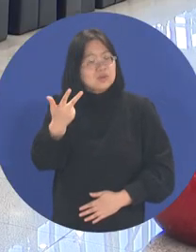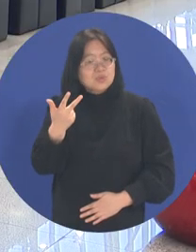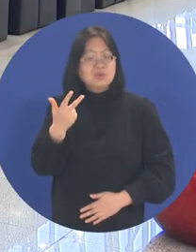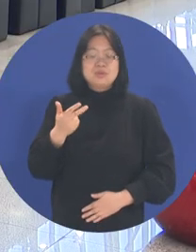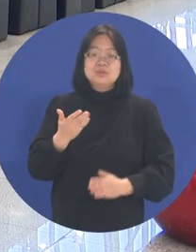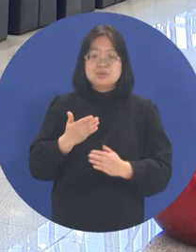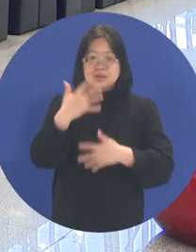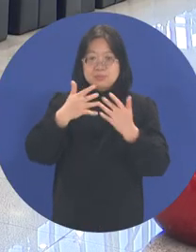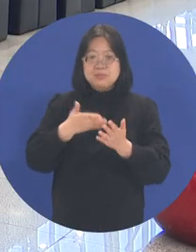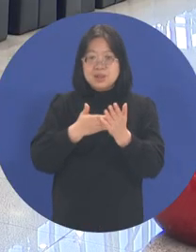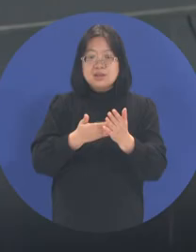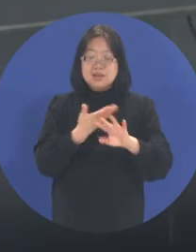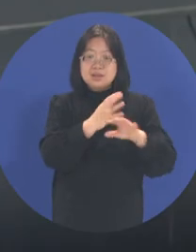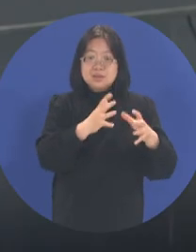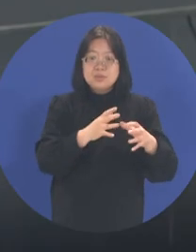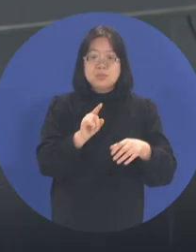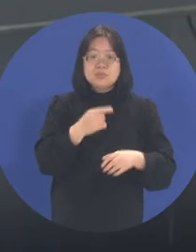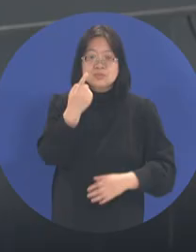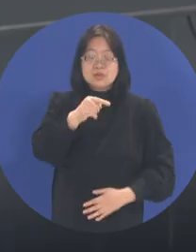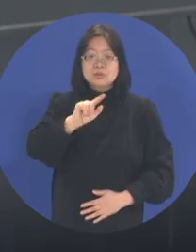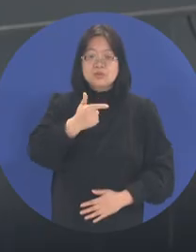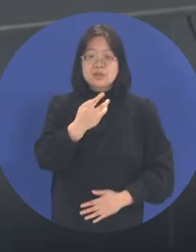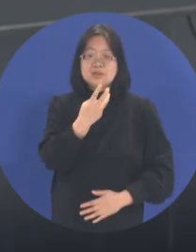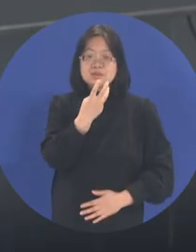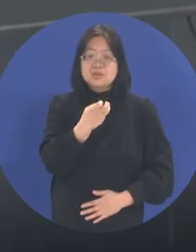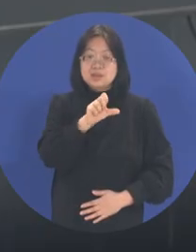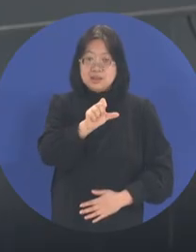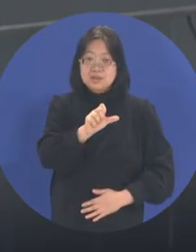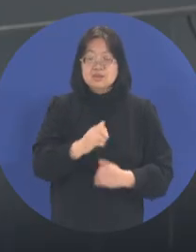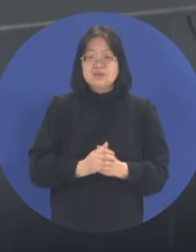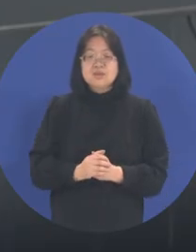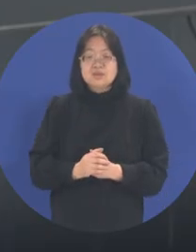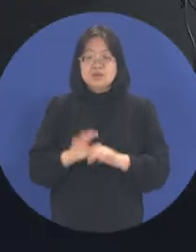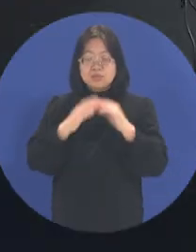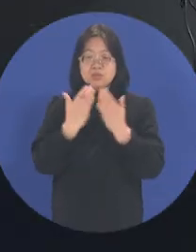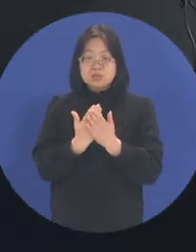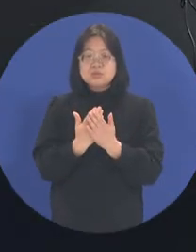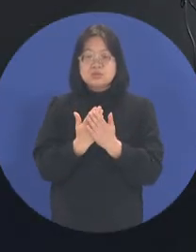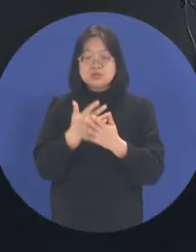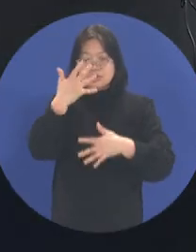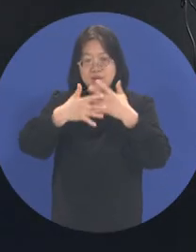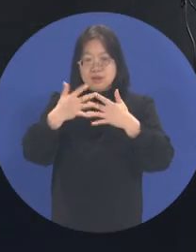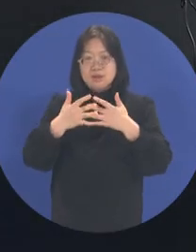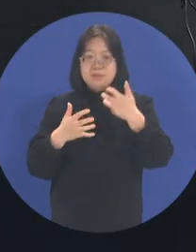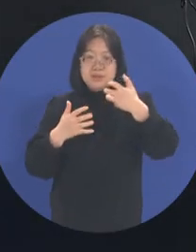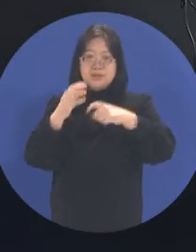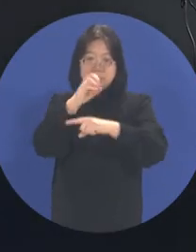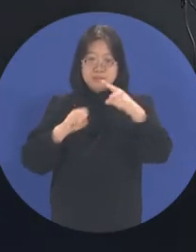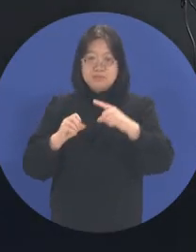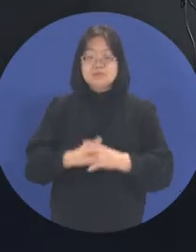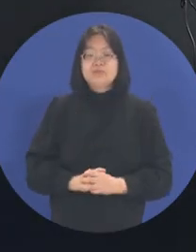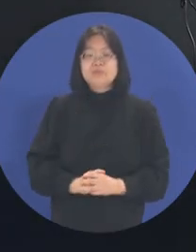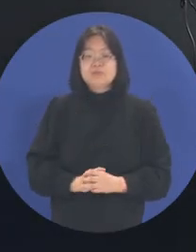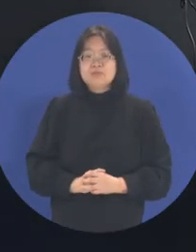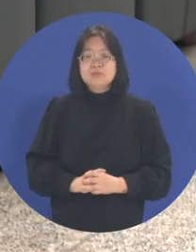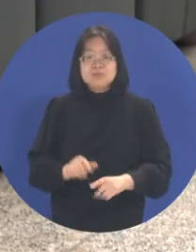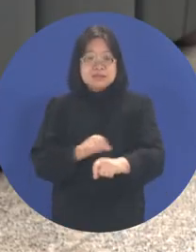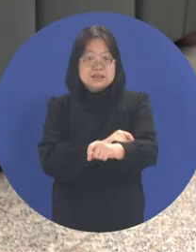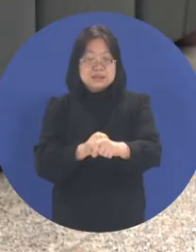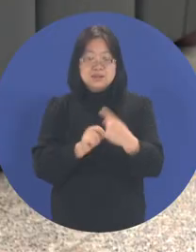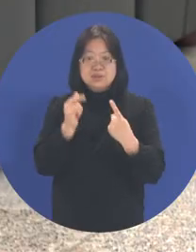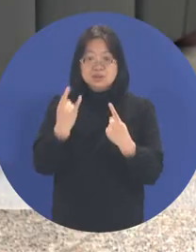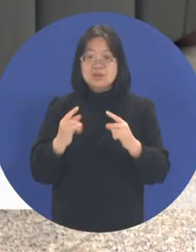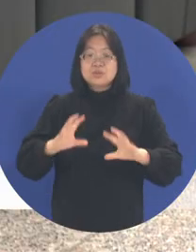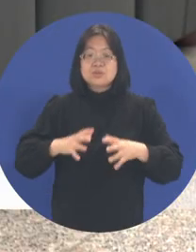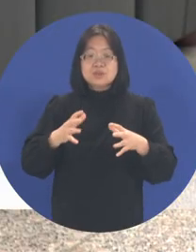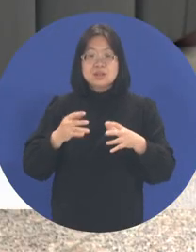접수됐고 그중 해외 작품은 총 1635편으로 전체 작품의 약 80%나 됩니다. 특히